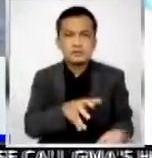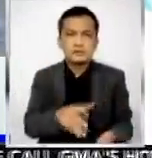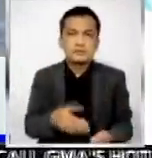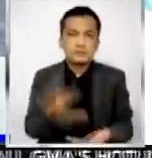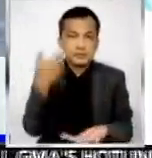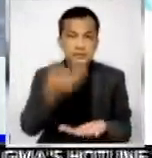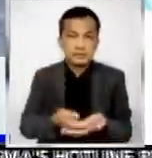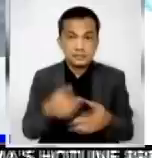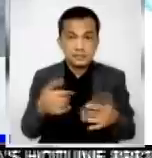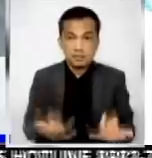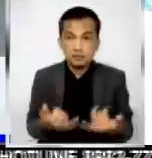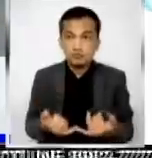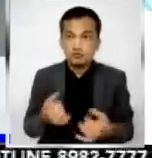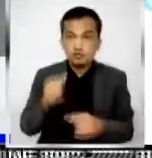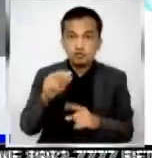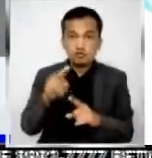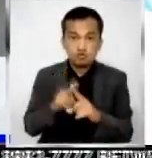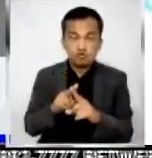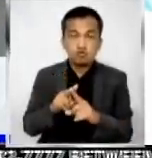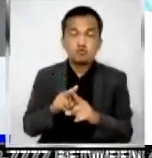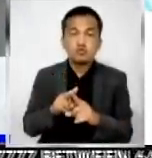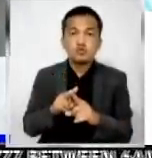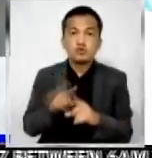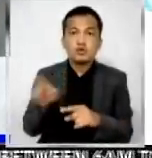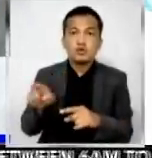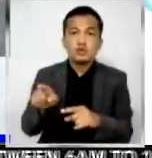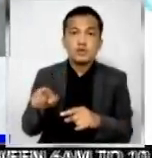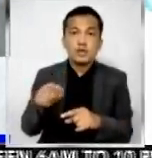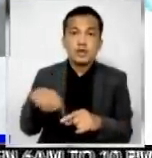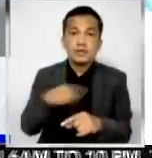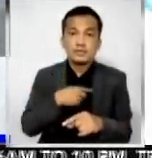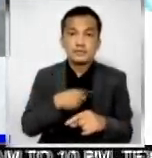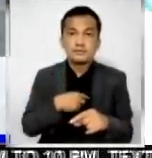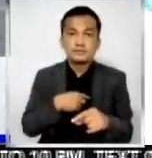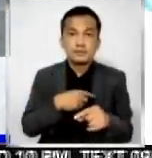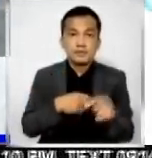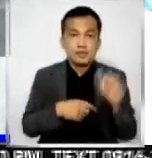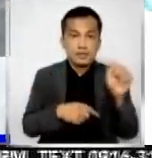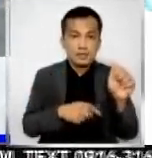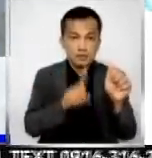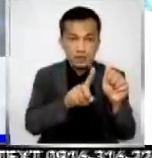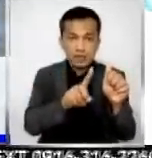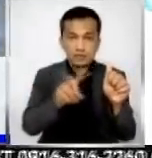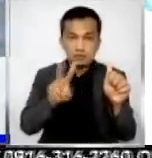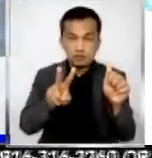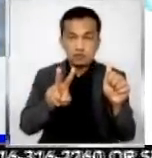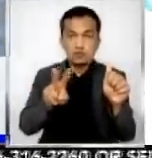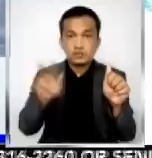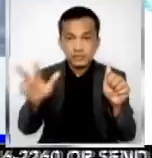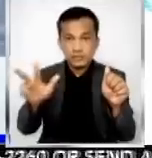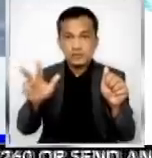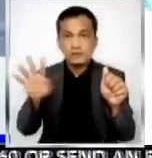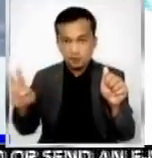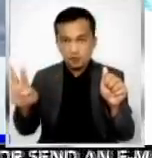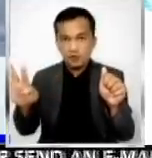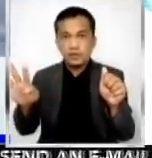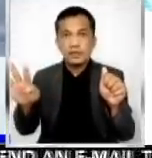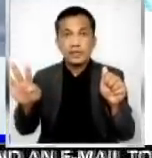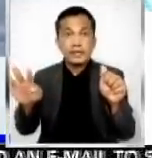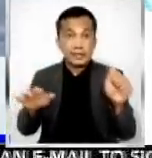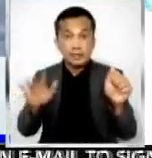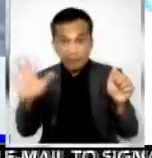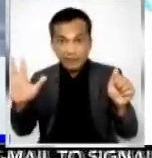June para po mabakunahan ang ating A1, A2, A3, and A4 and A5 ay